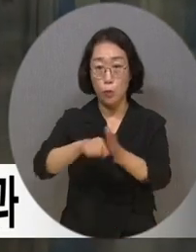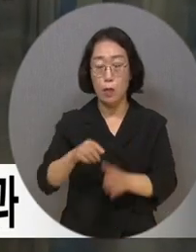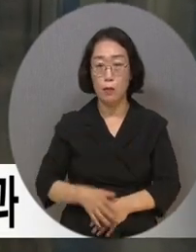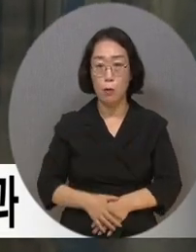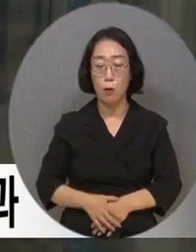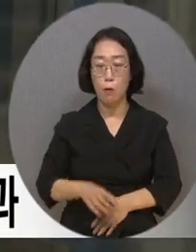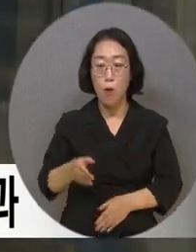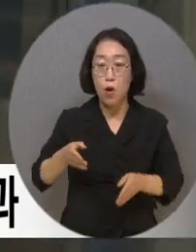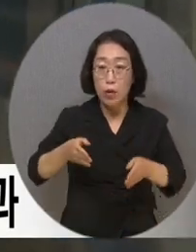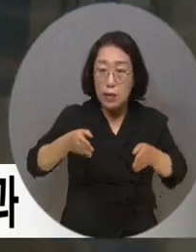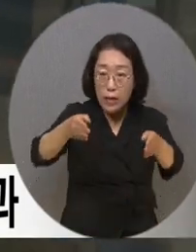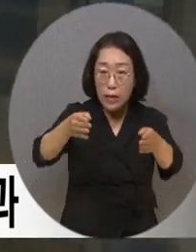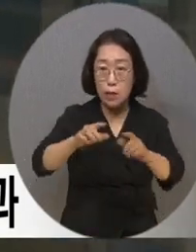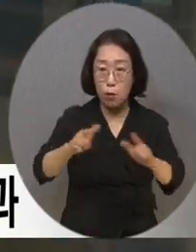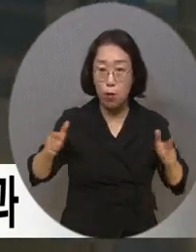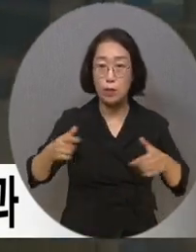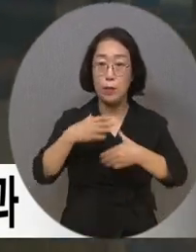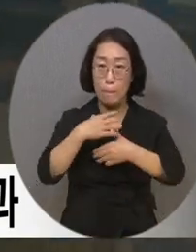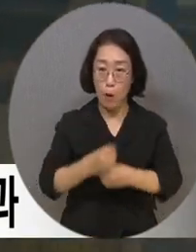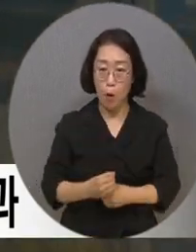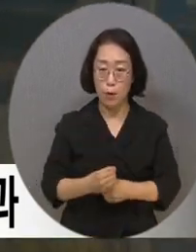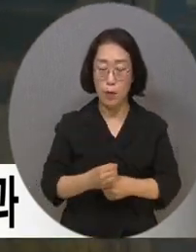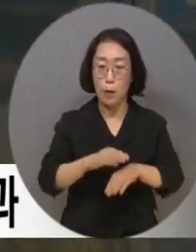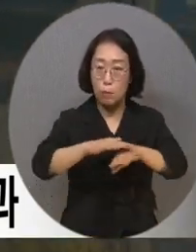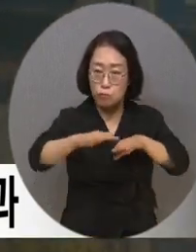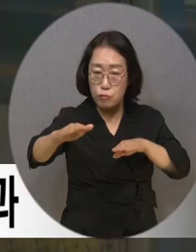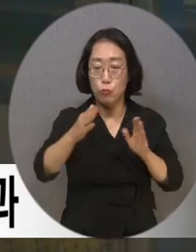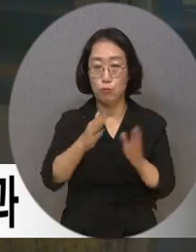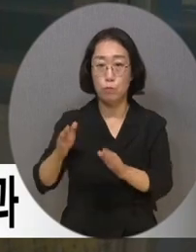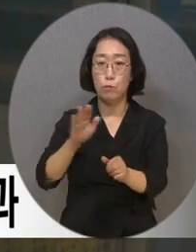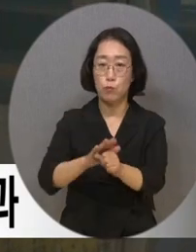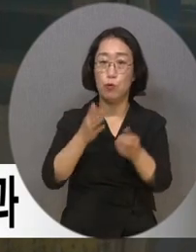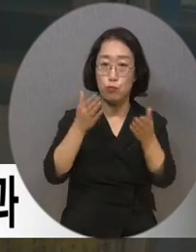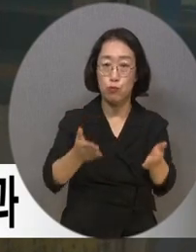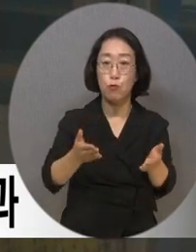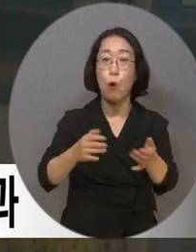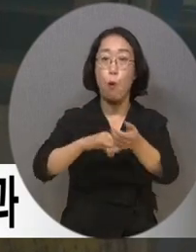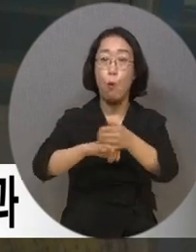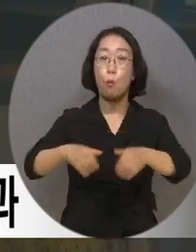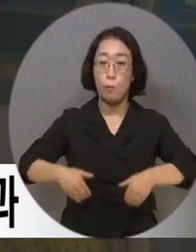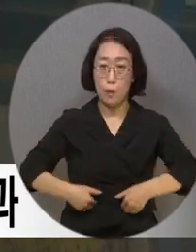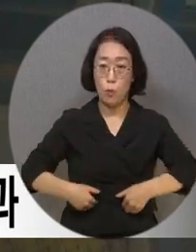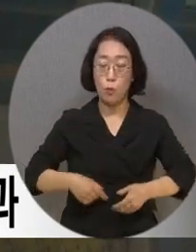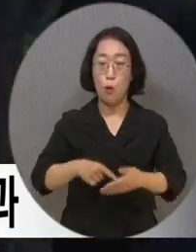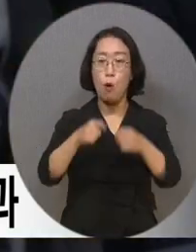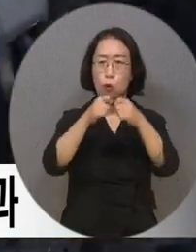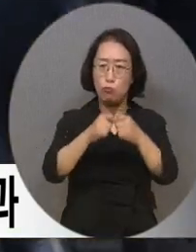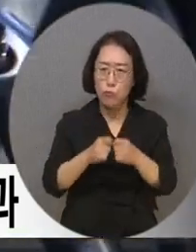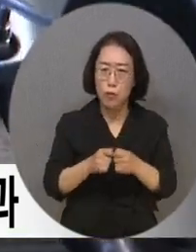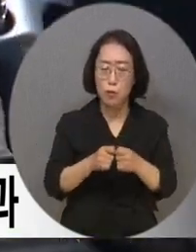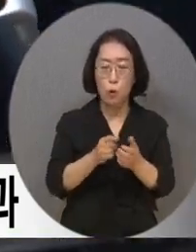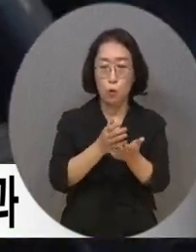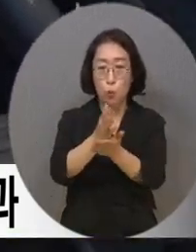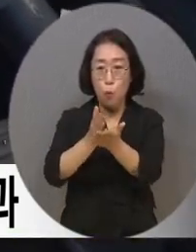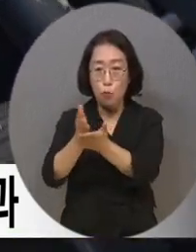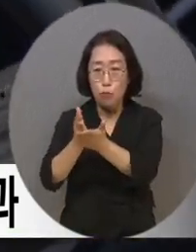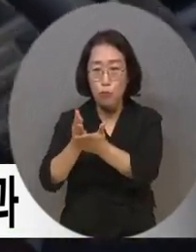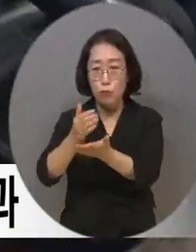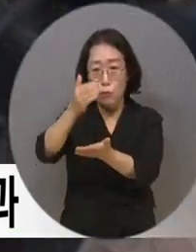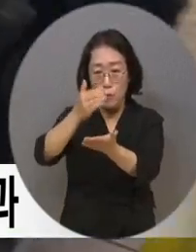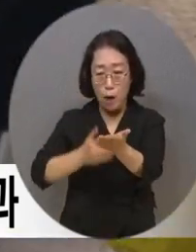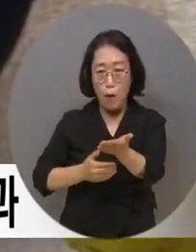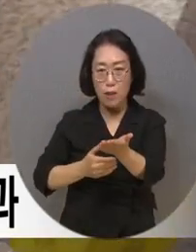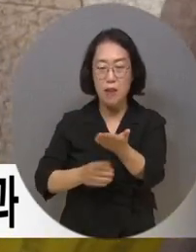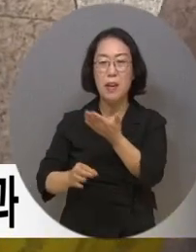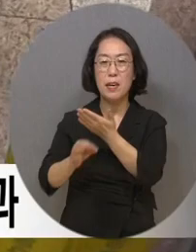교통수단과 도로 등에 이동 편의시설을 설치하도록 규정하고 이동 편의시설의 구체적인 종류와 설치 기준은